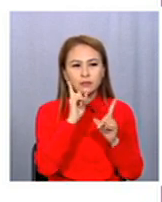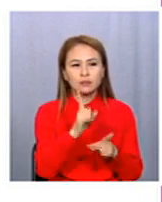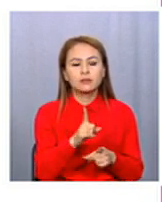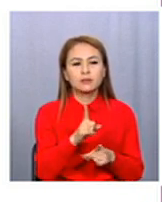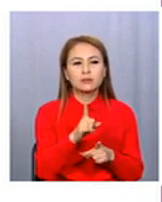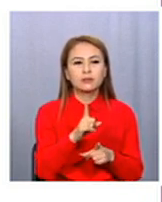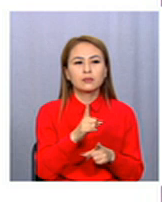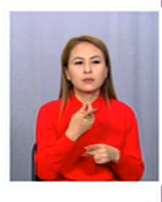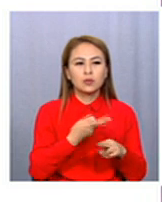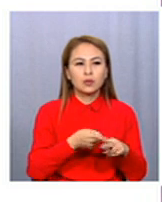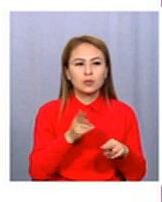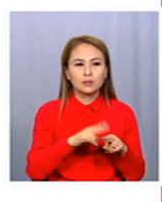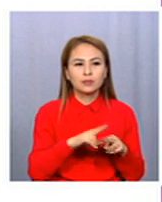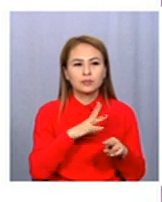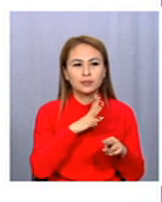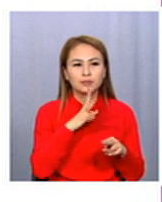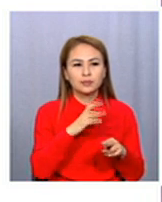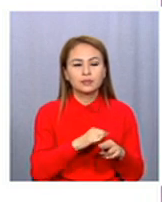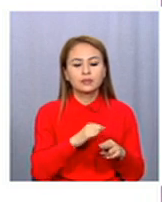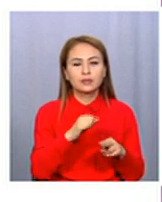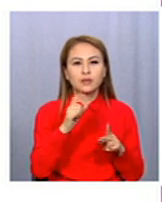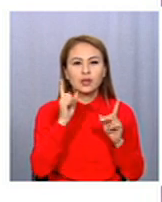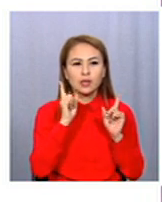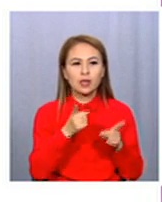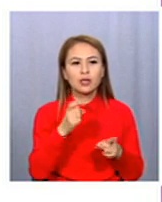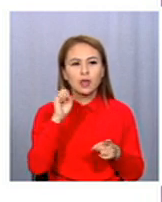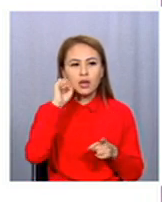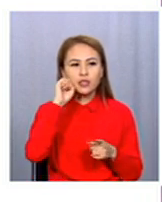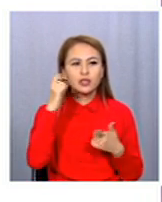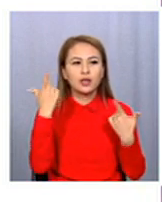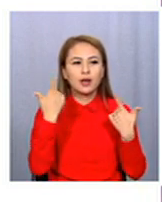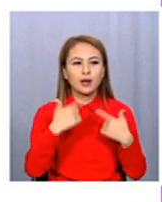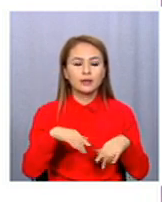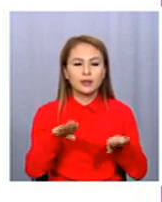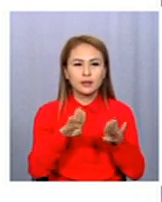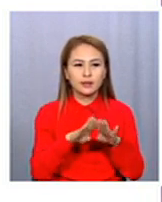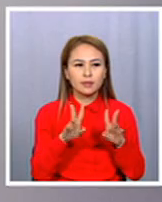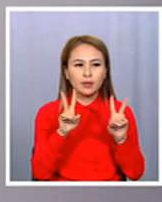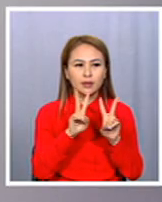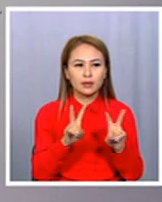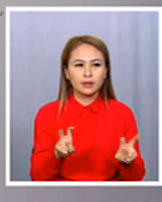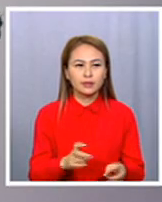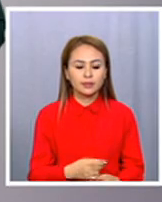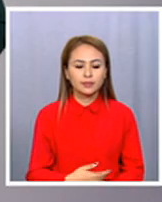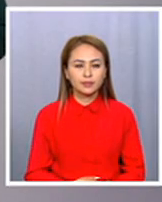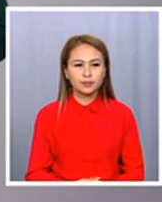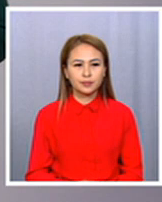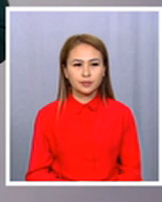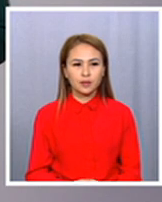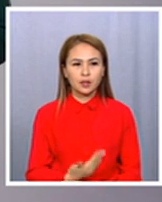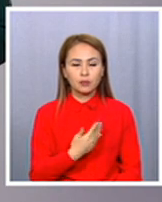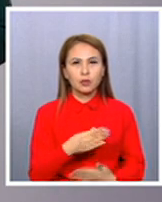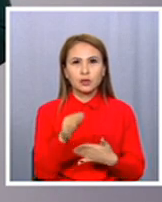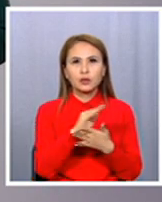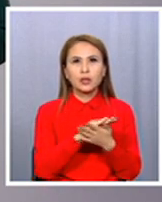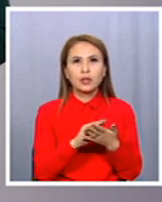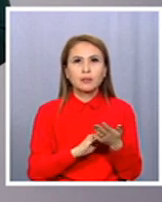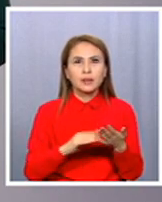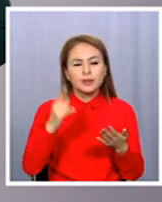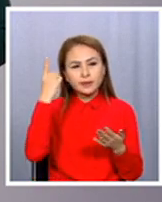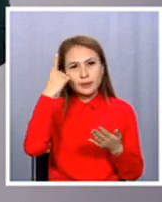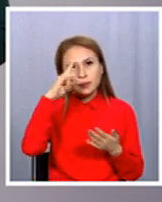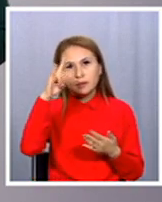Сол себепті де шығарма «Нағыз әже қайда» деп аталады. Бұл шығарманың идеясы